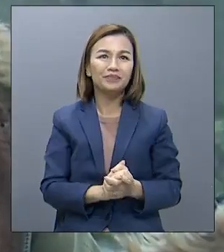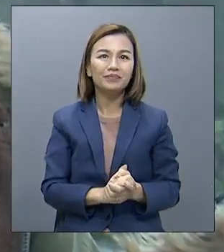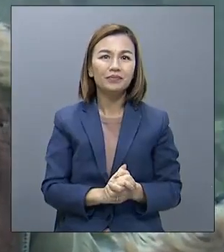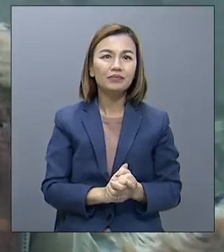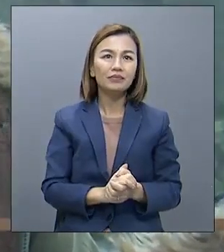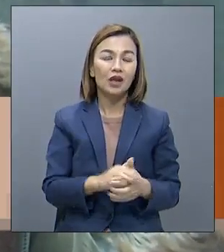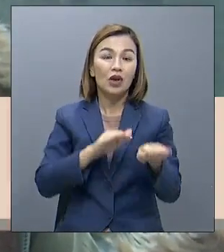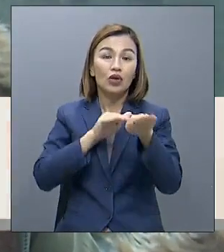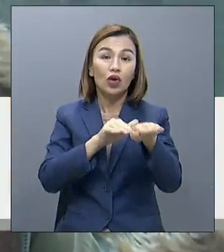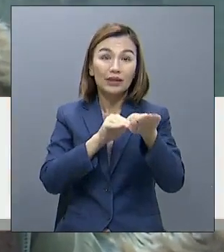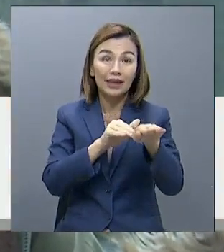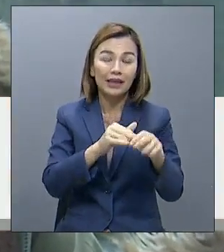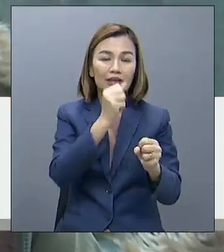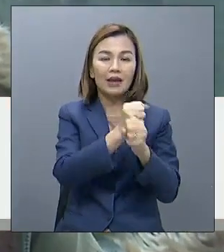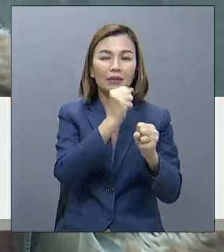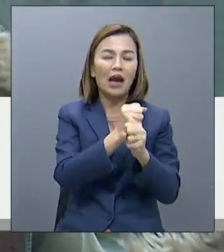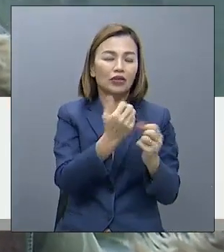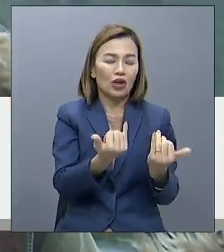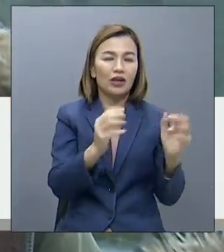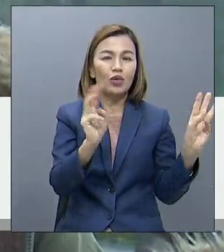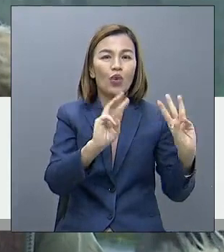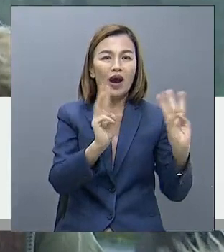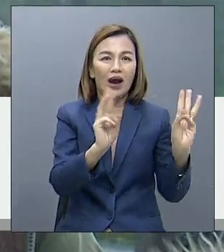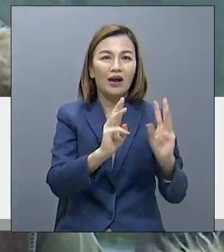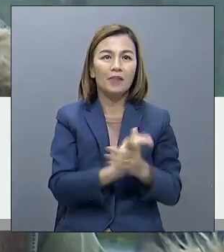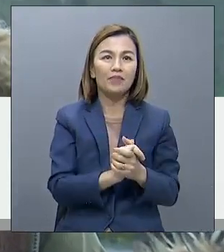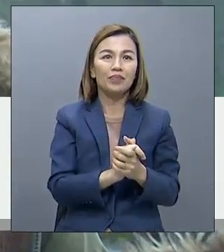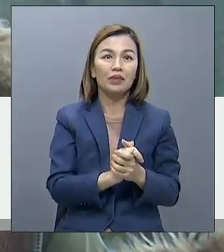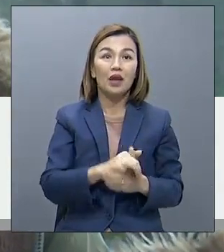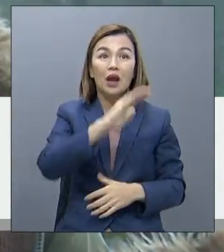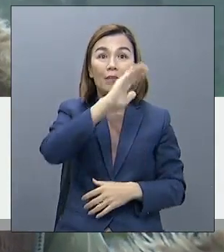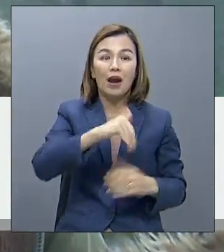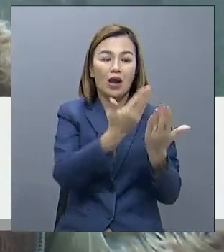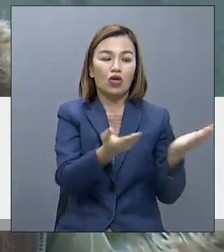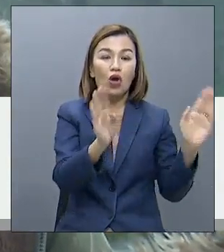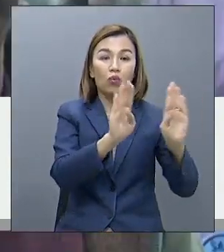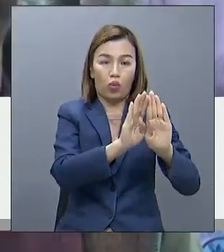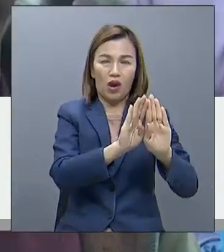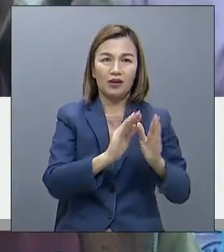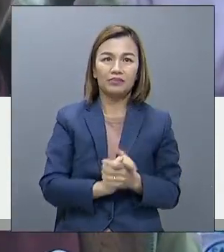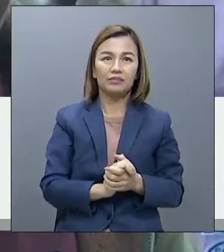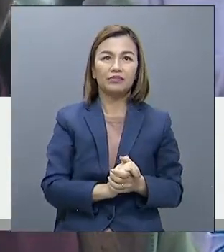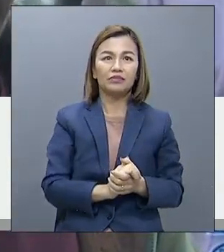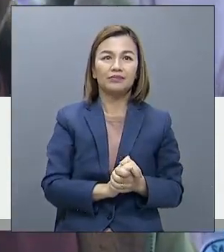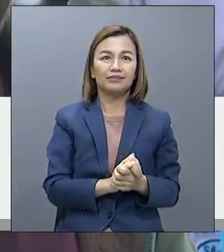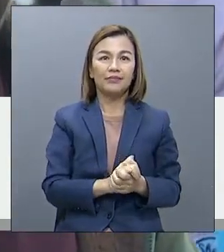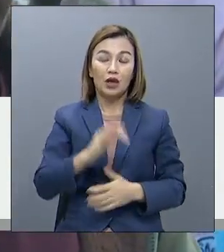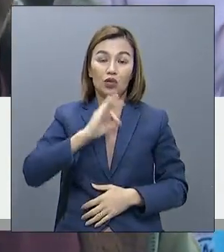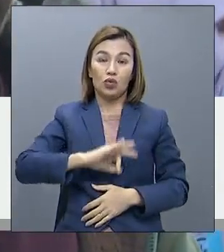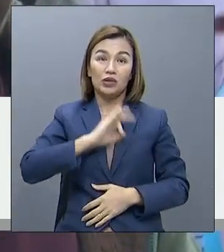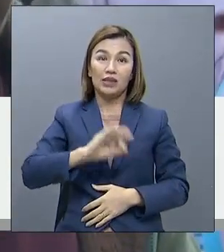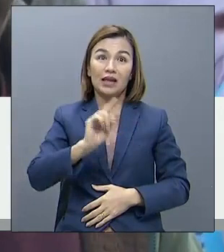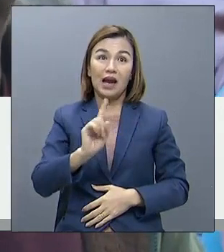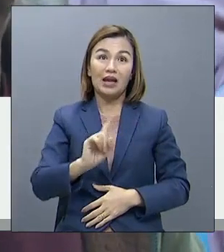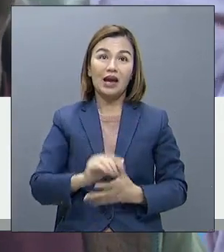แล้วก็ช่วงนี้ว่างงานด้วยนะครับ มากันเยอะไหมครับ มาทั้งครอบครัวใหญ่เลยครับ เป็นยังไงรู้สึกประทับใจไหมครับ